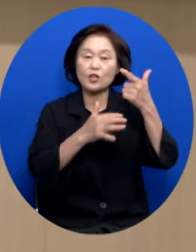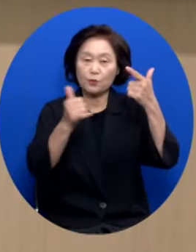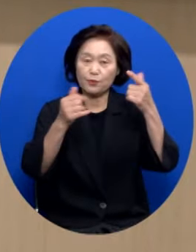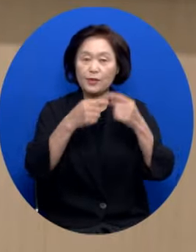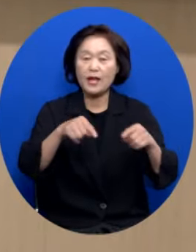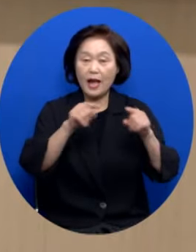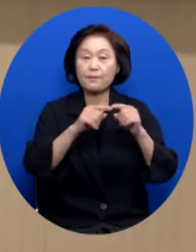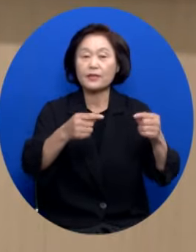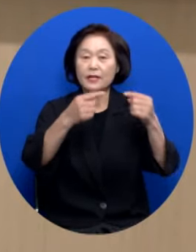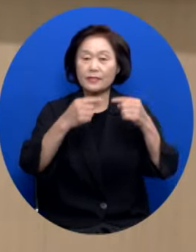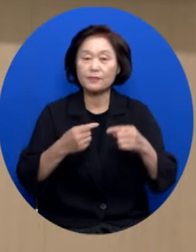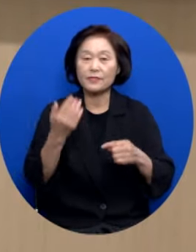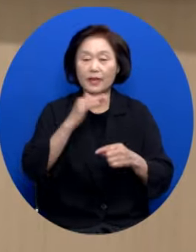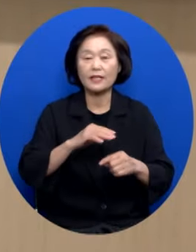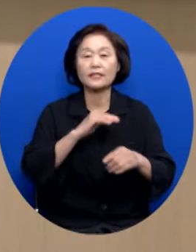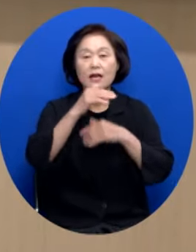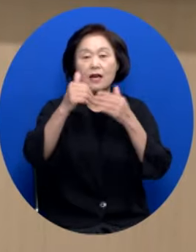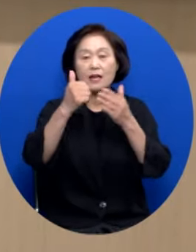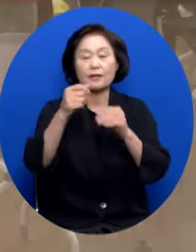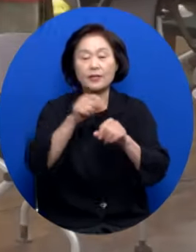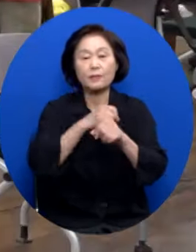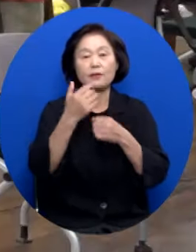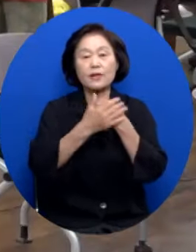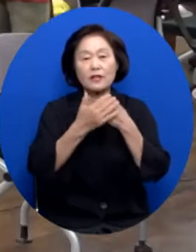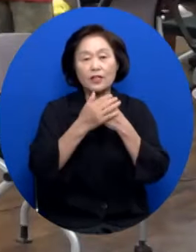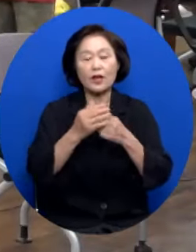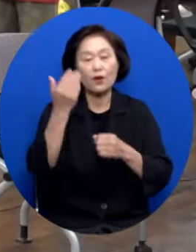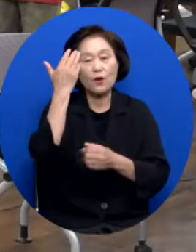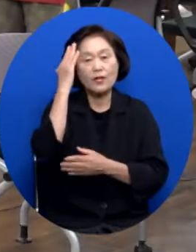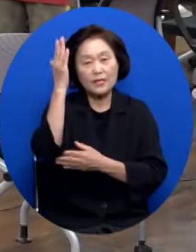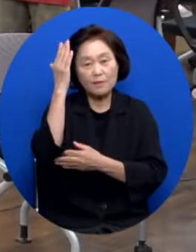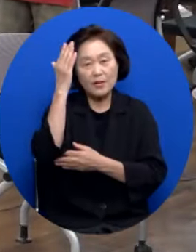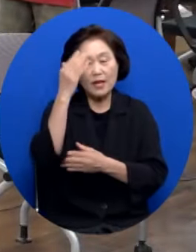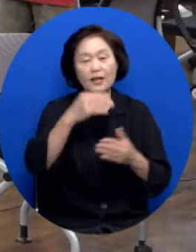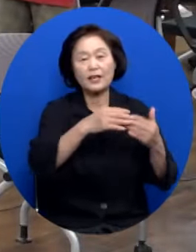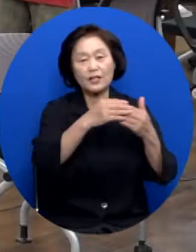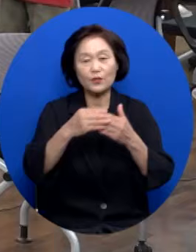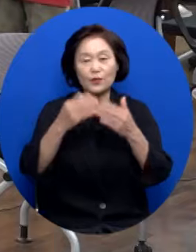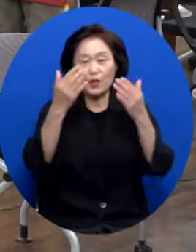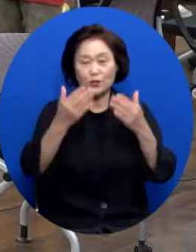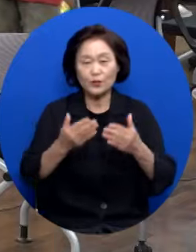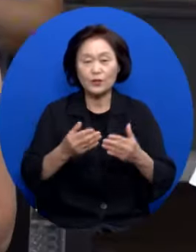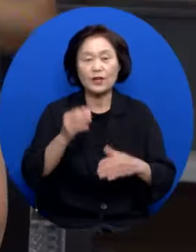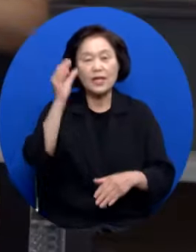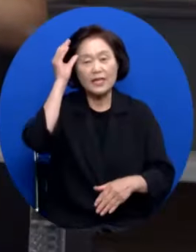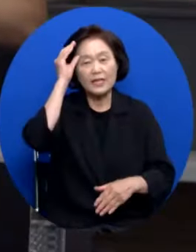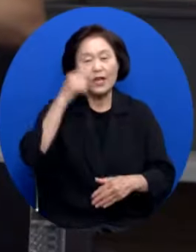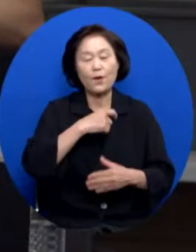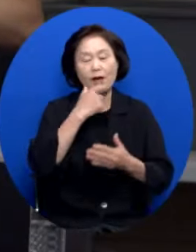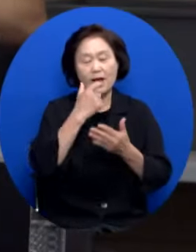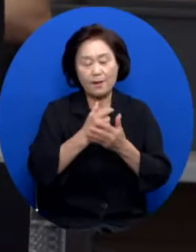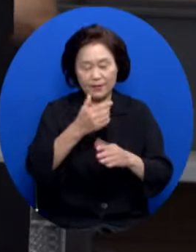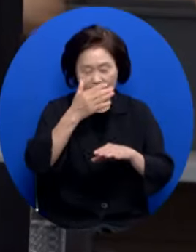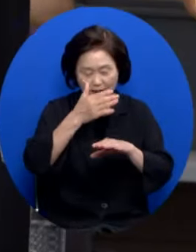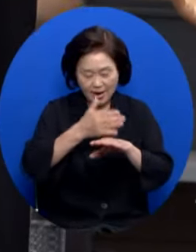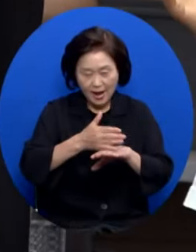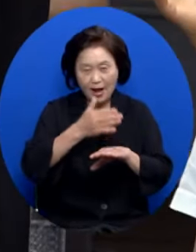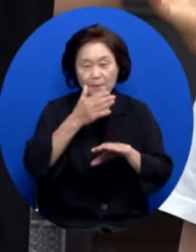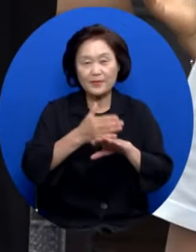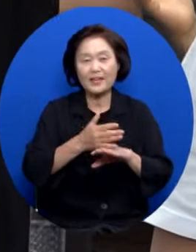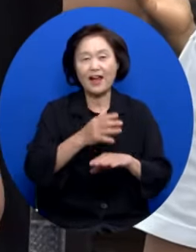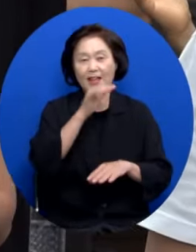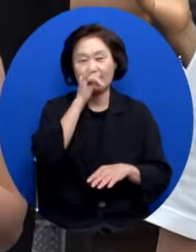с командой, нас 6 человек из нашего города. Ожидаем, что будет излияние Духа